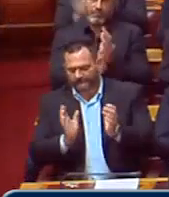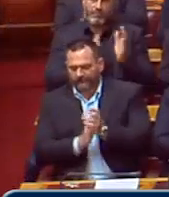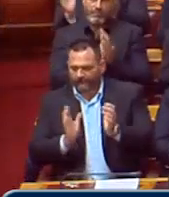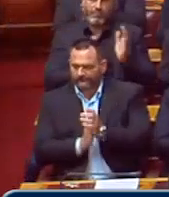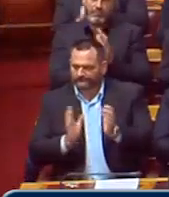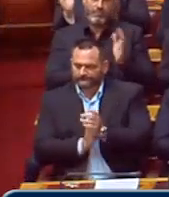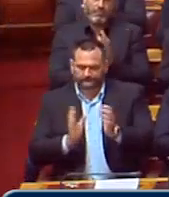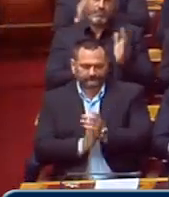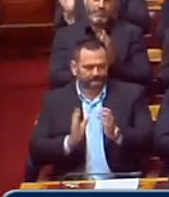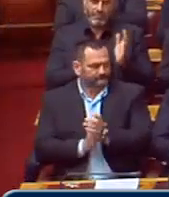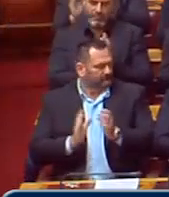αντισταθεί e